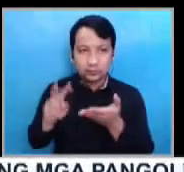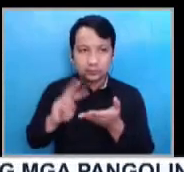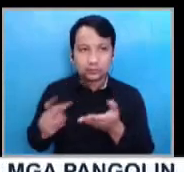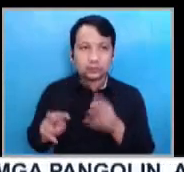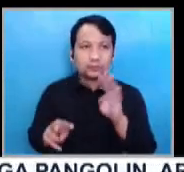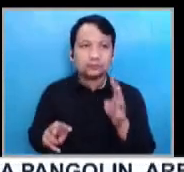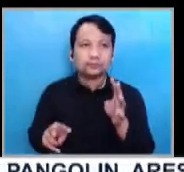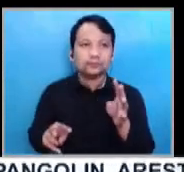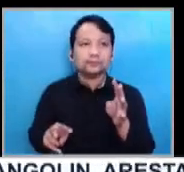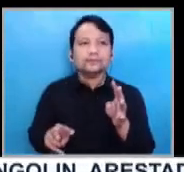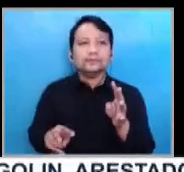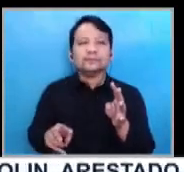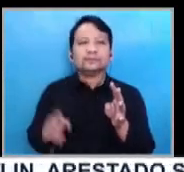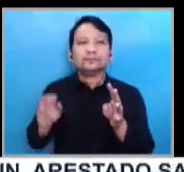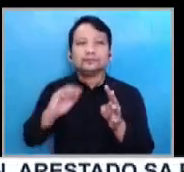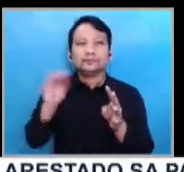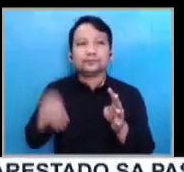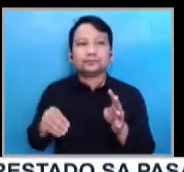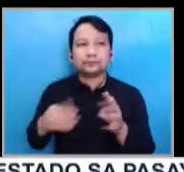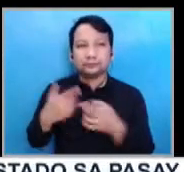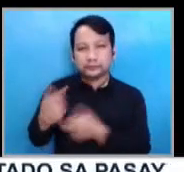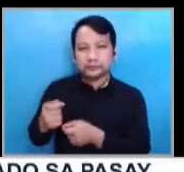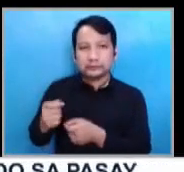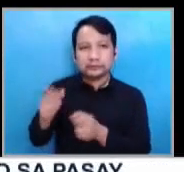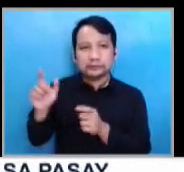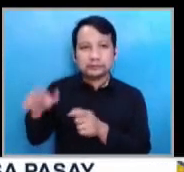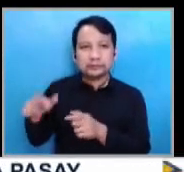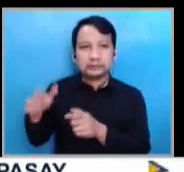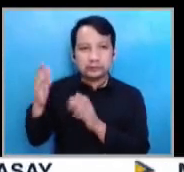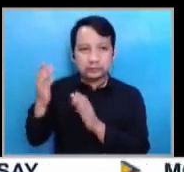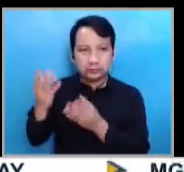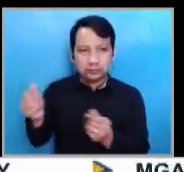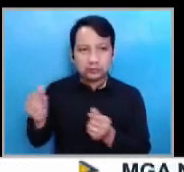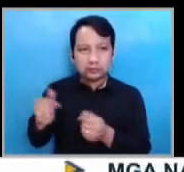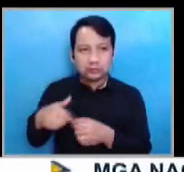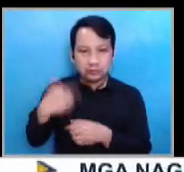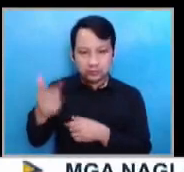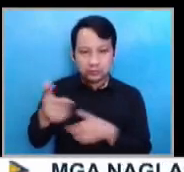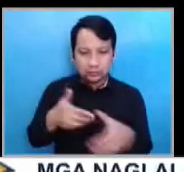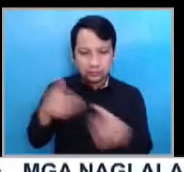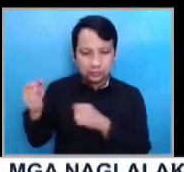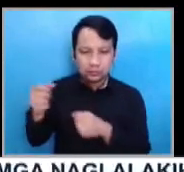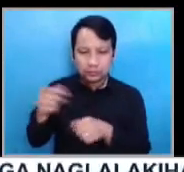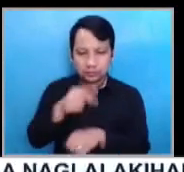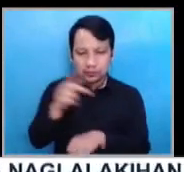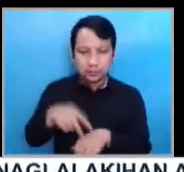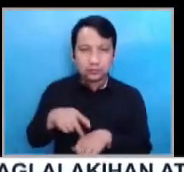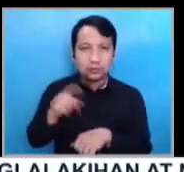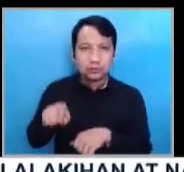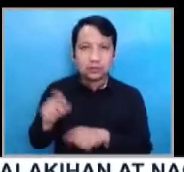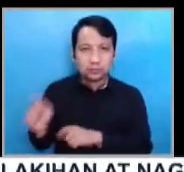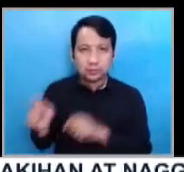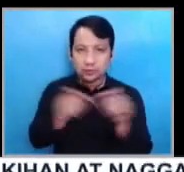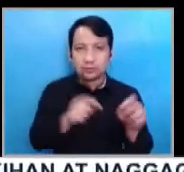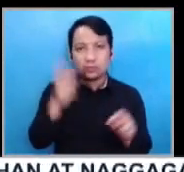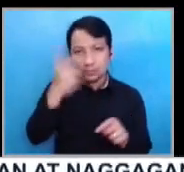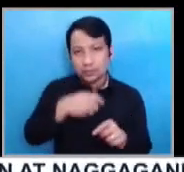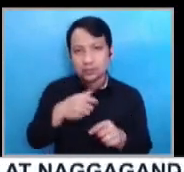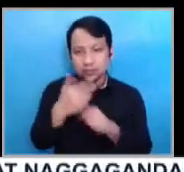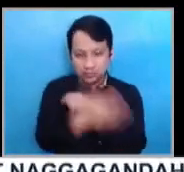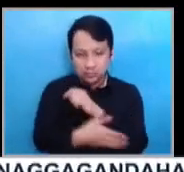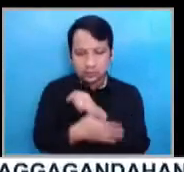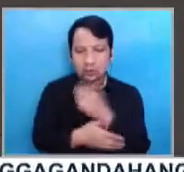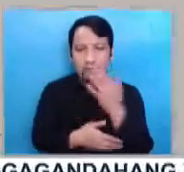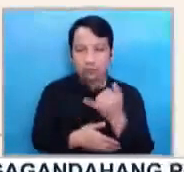40% naman ng mga Pilipino ang nawalan na ng pag-asa at gusto nang umalis ng Pilipinas para lumipat sa maayos na bansa dahil